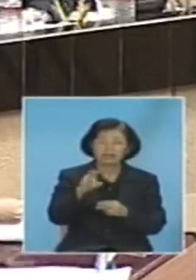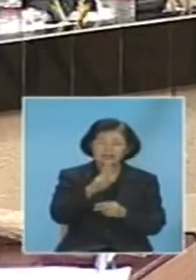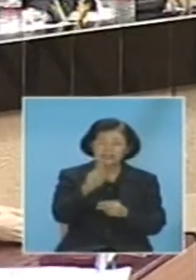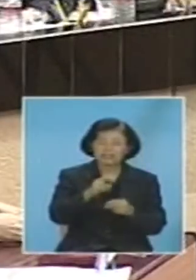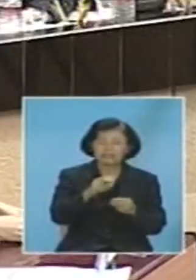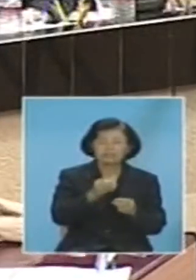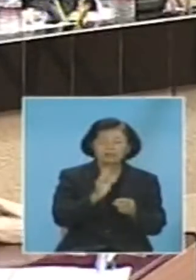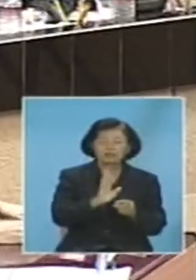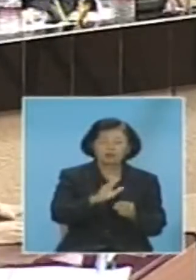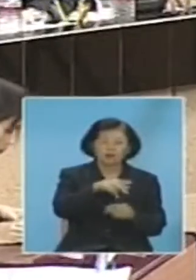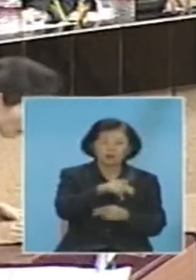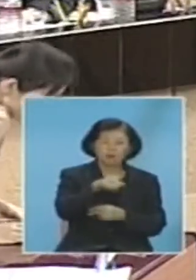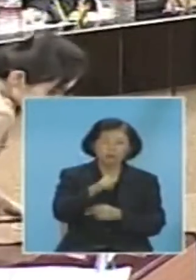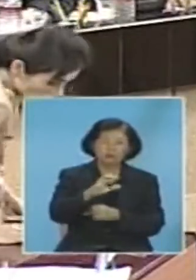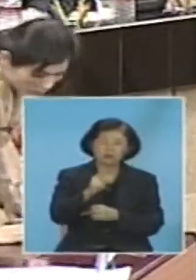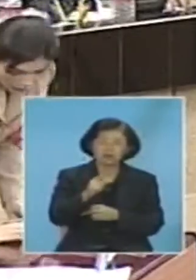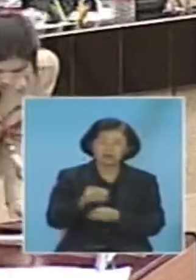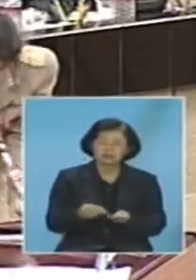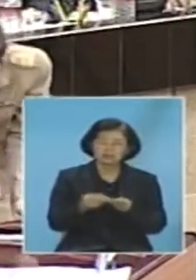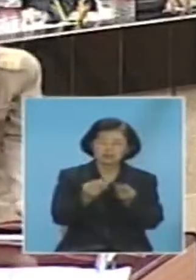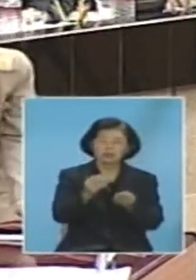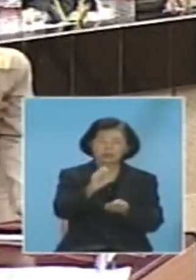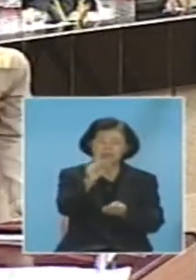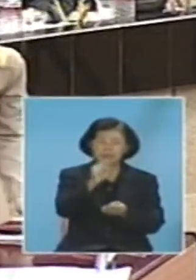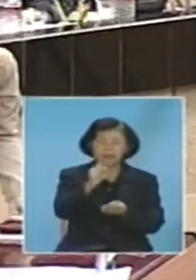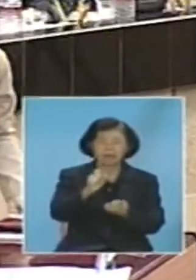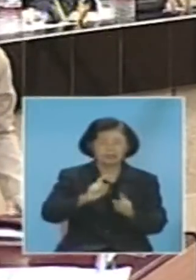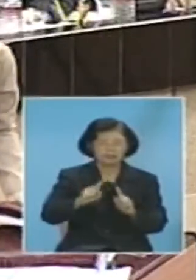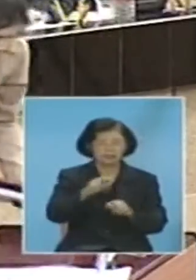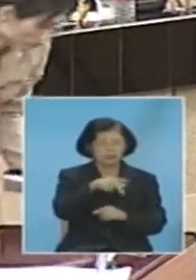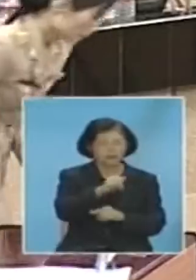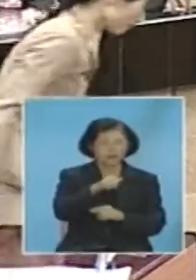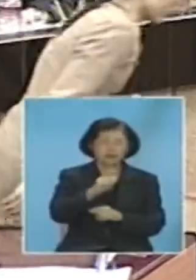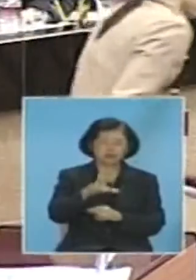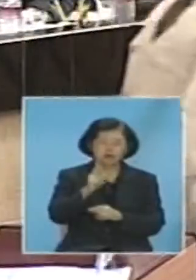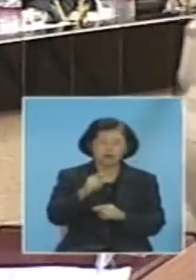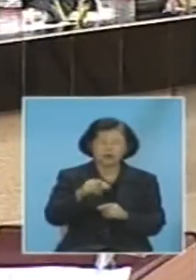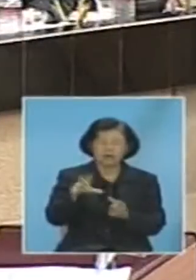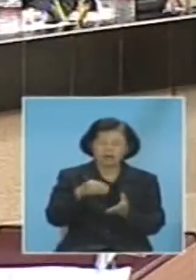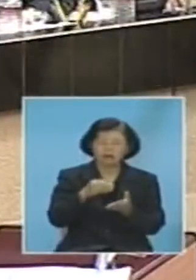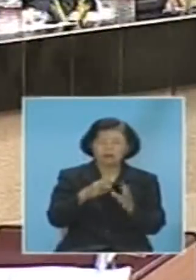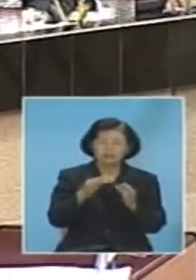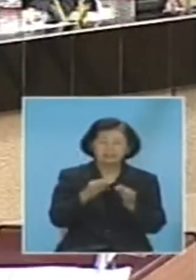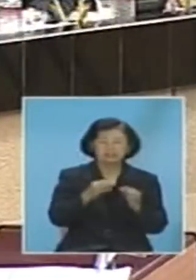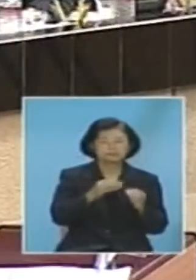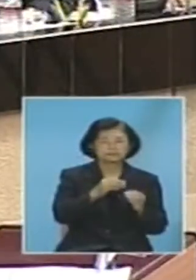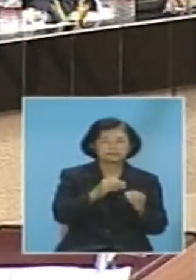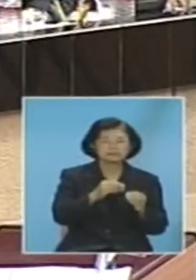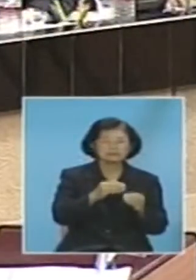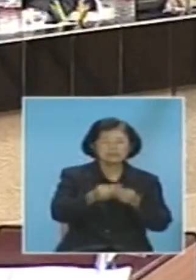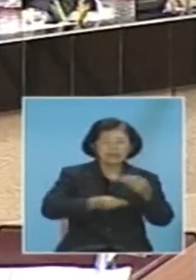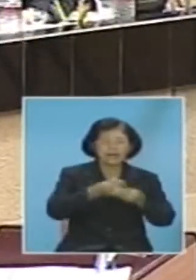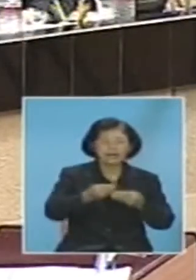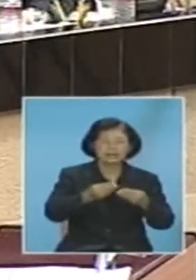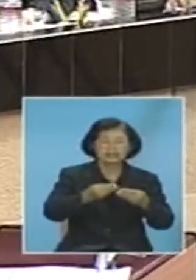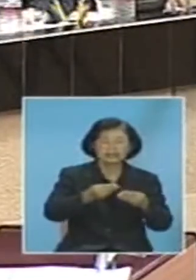ช.ที่ส่งมาที่สภาเป็นหลักแต่ปปช.ก็กลับนำคดีระบายข้าวแบบ G2G ที่มีการกล่า